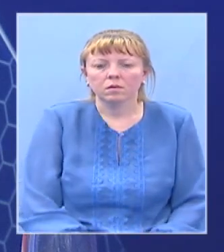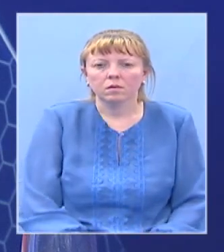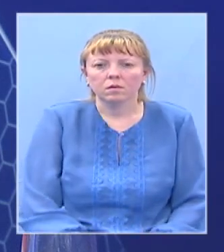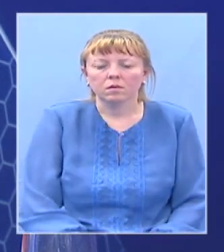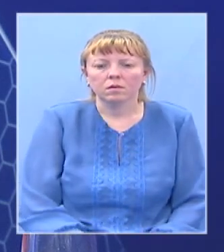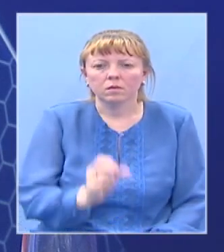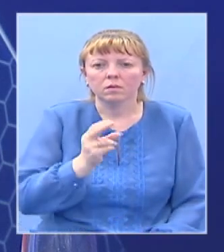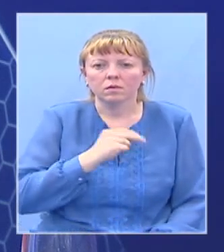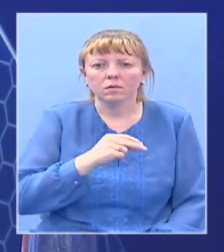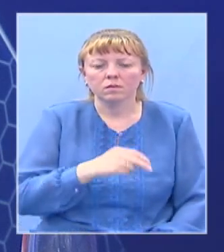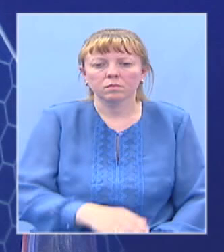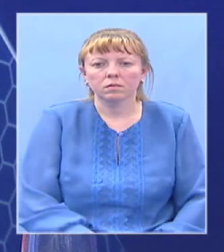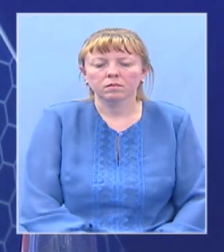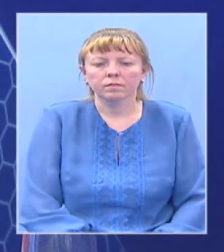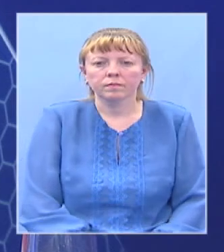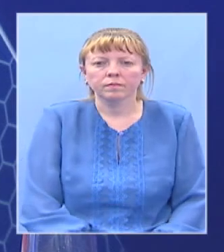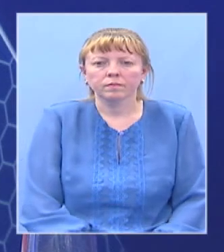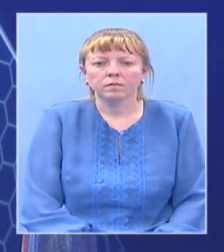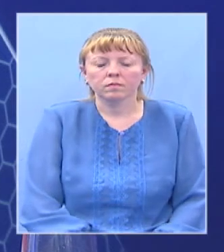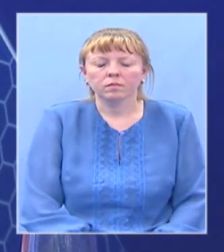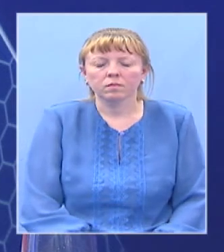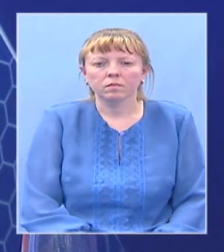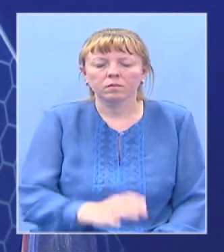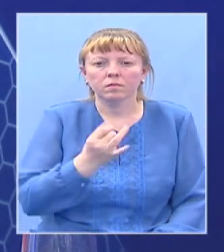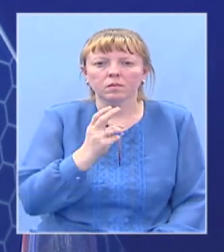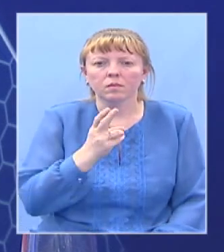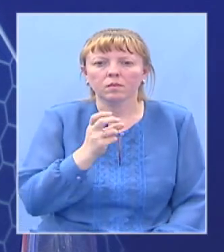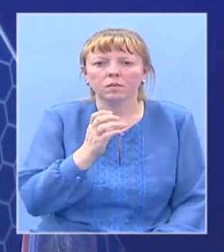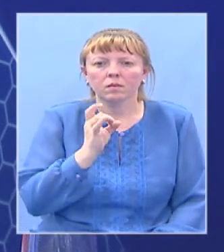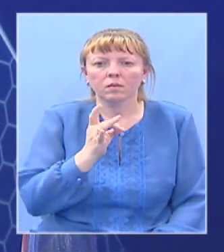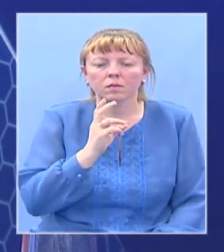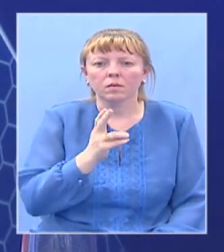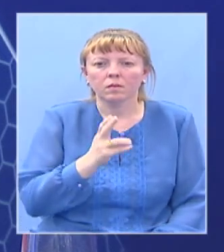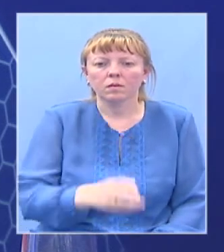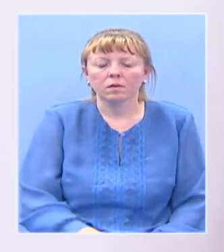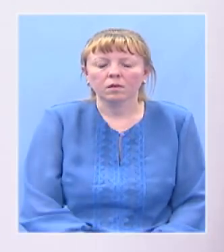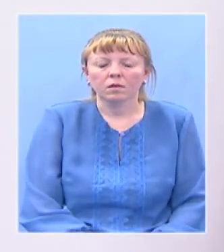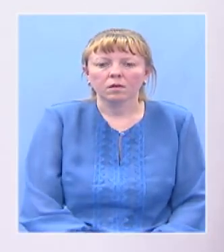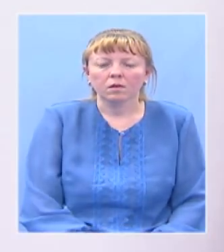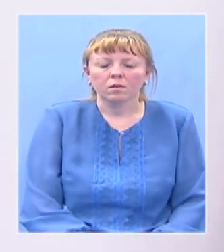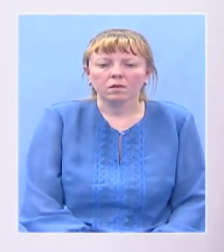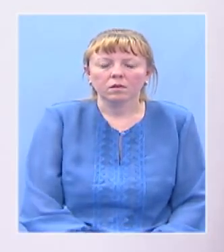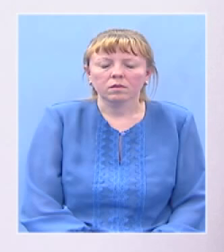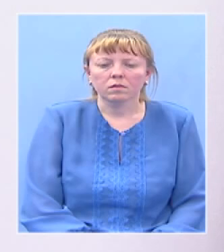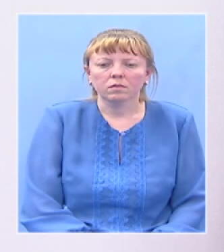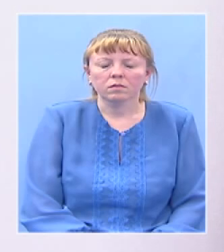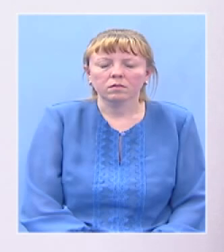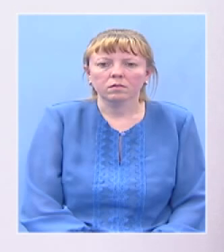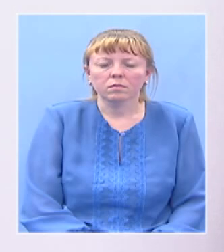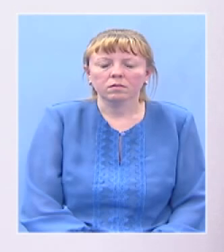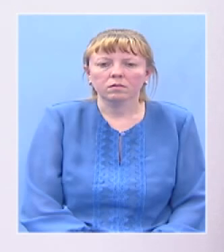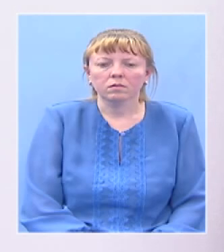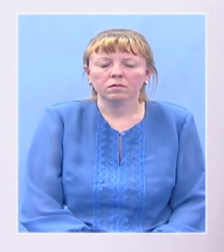как работаете по предупреждению подобных вот коррупционных рисков вопрос актуальный так